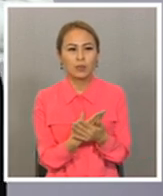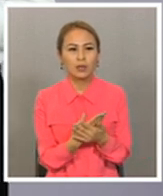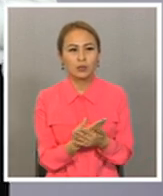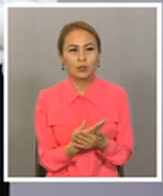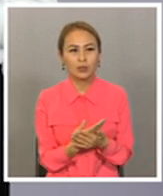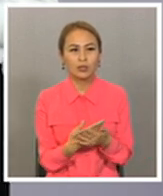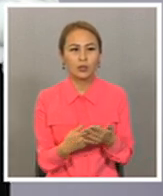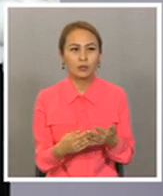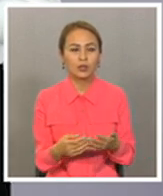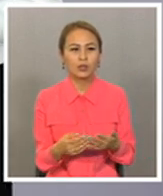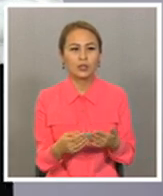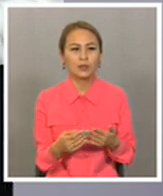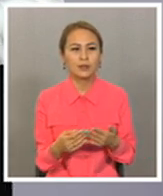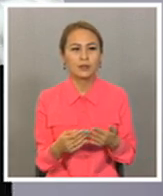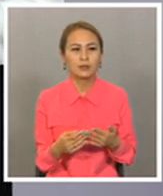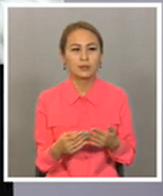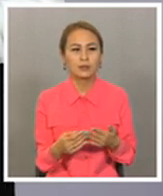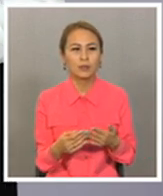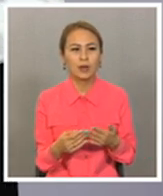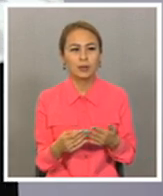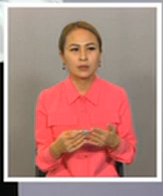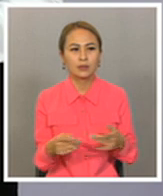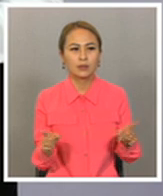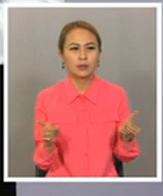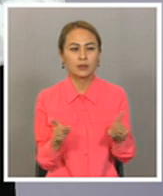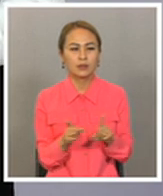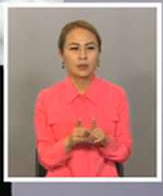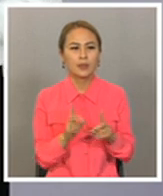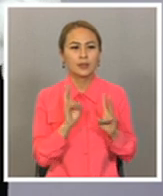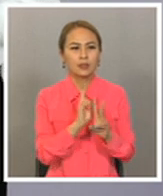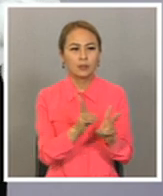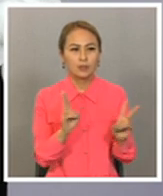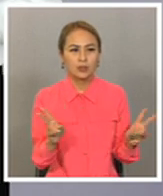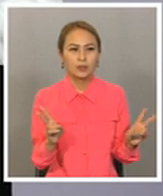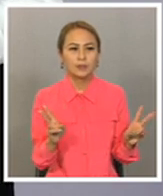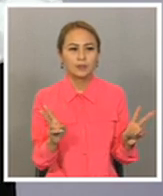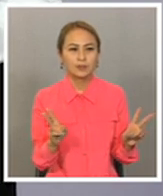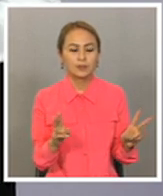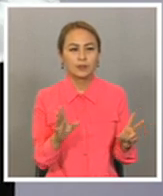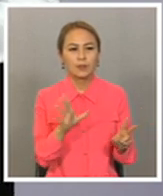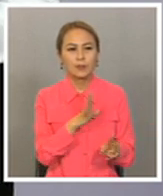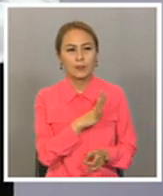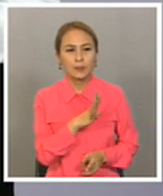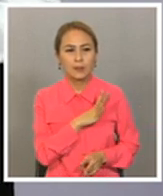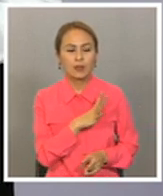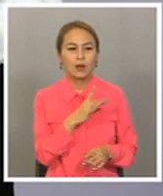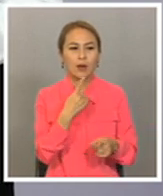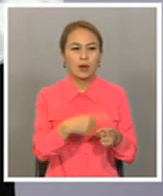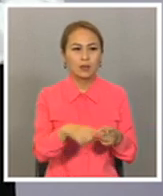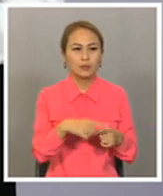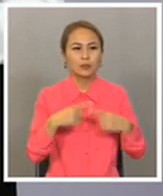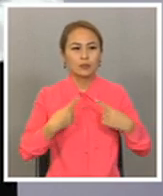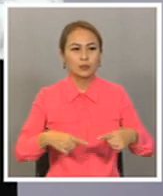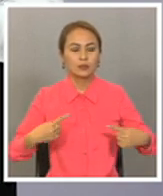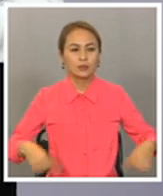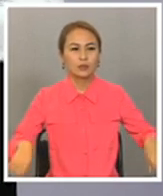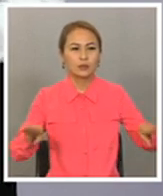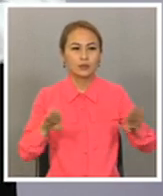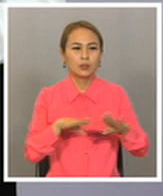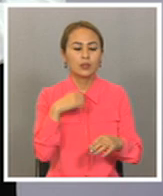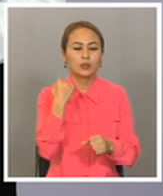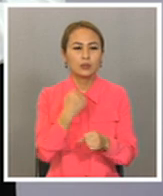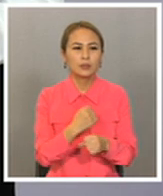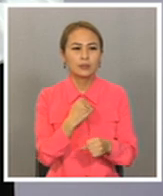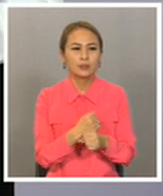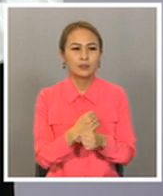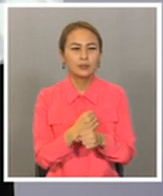жалпылау есімдігі. Кімде кім, кейбір, әлде кім, әрбір сөздер арқылы жасалатын есімдіктің